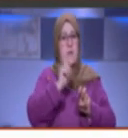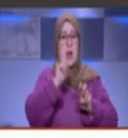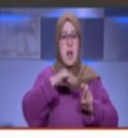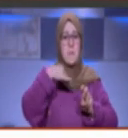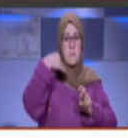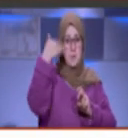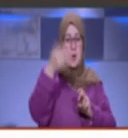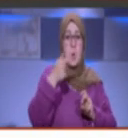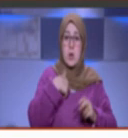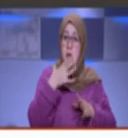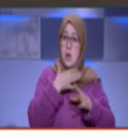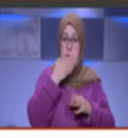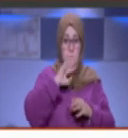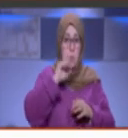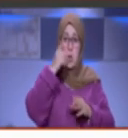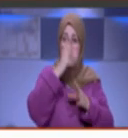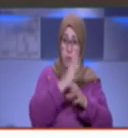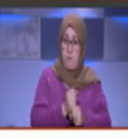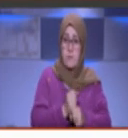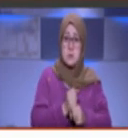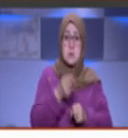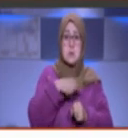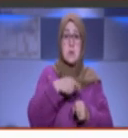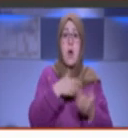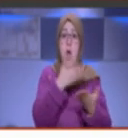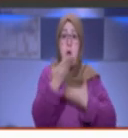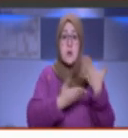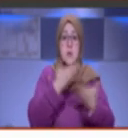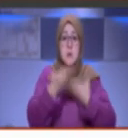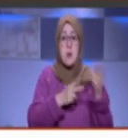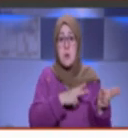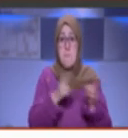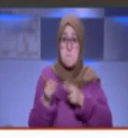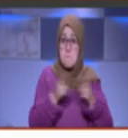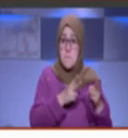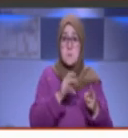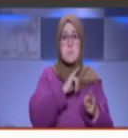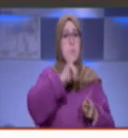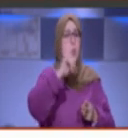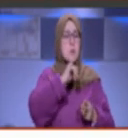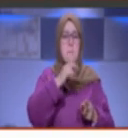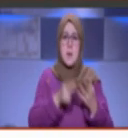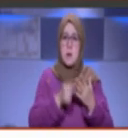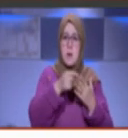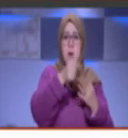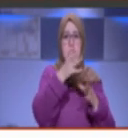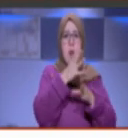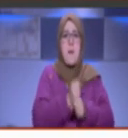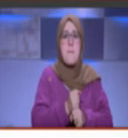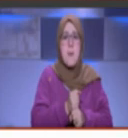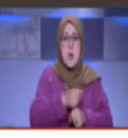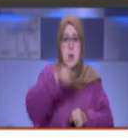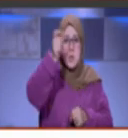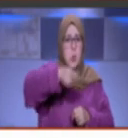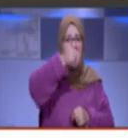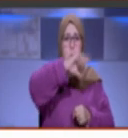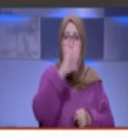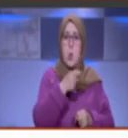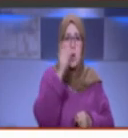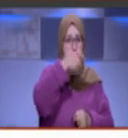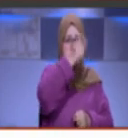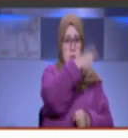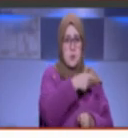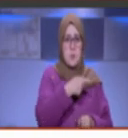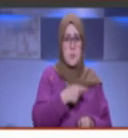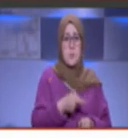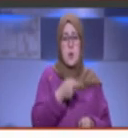اللي هو يعني اللي هو موضوع يعني الفتره اللي هي بتاع الحجر الصحي بالنسبه لفيروس كورونا. فقررنا ان احنا نبات هنا في المصنع ان شاء الله لمده